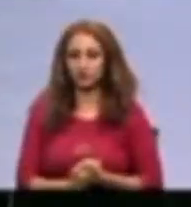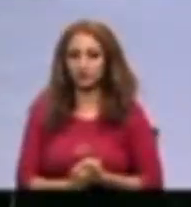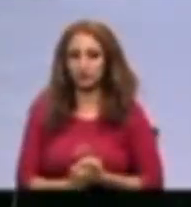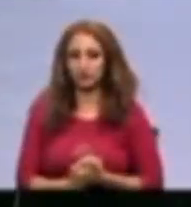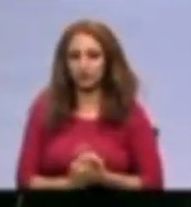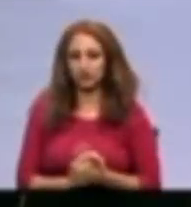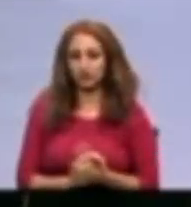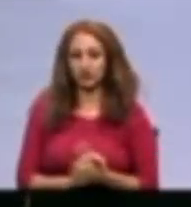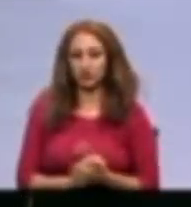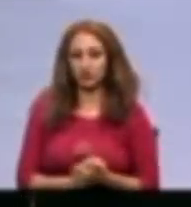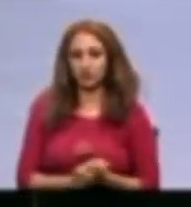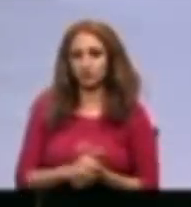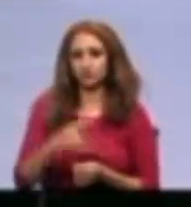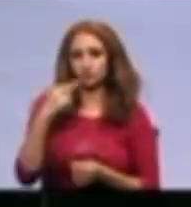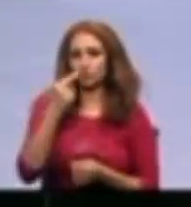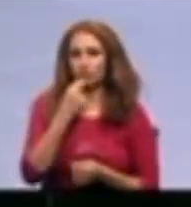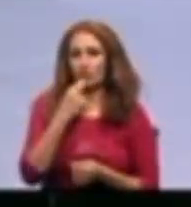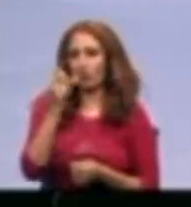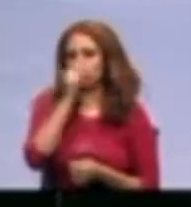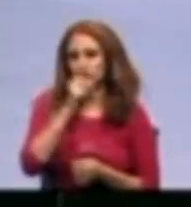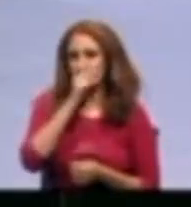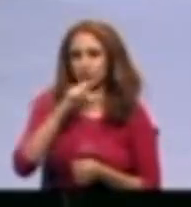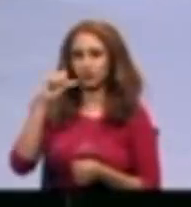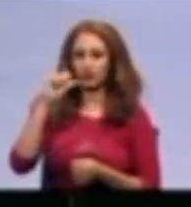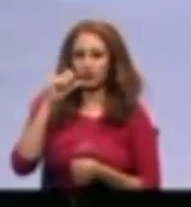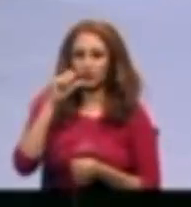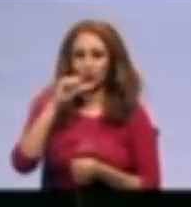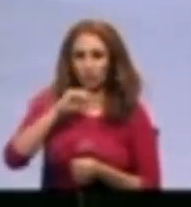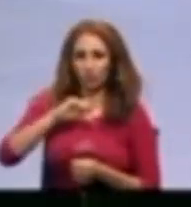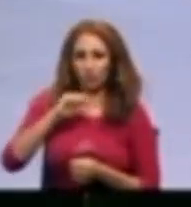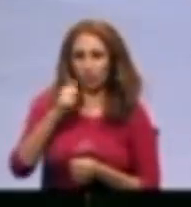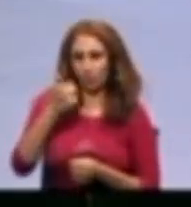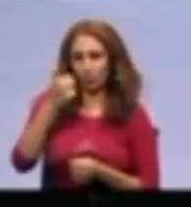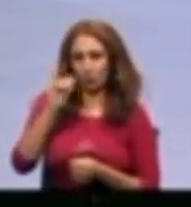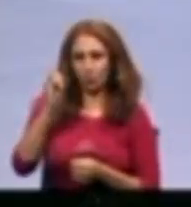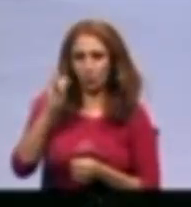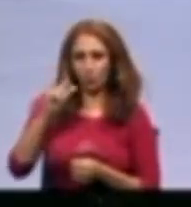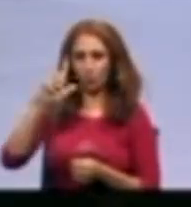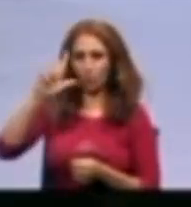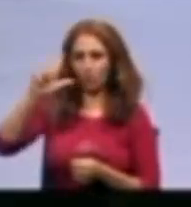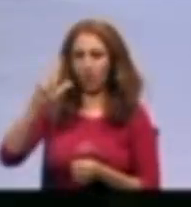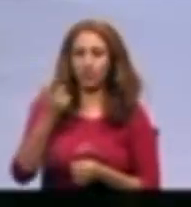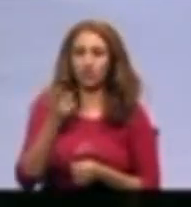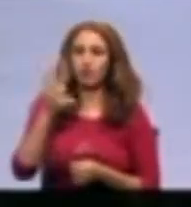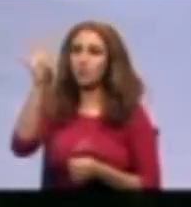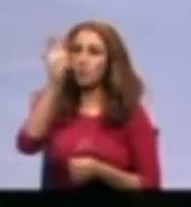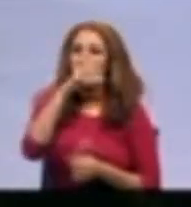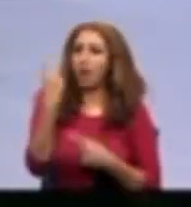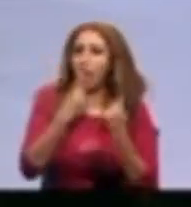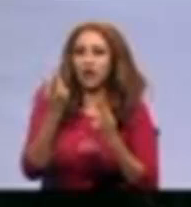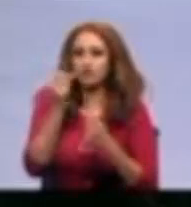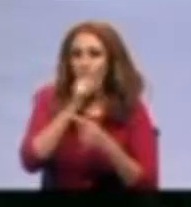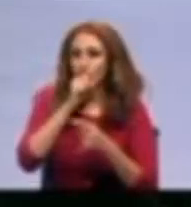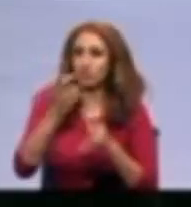حبيب قلبي، وائل جسار بيعمل لاشياء وروعه بصوته، لعبد الوهاب، لكذا مثلا،